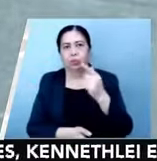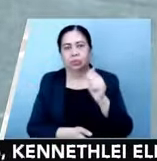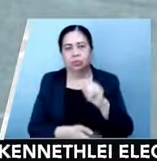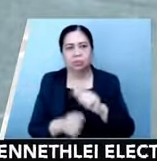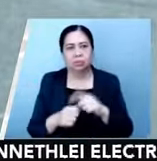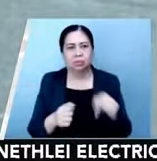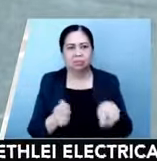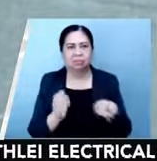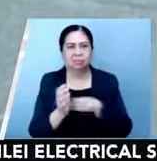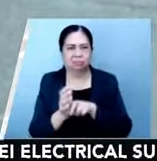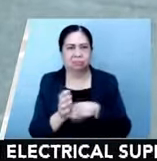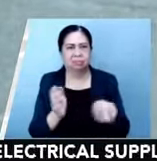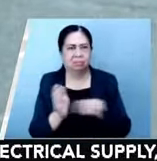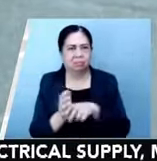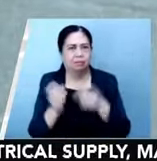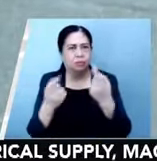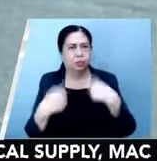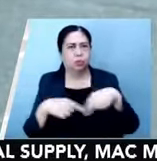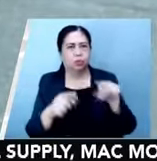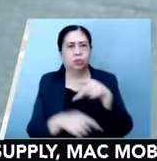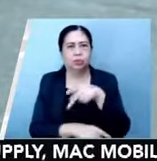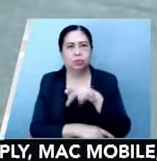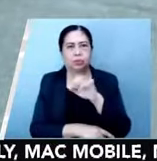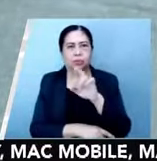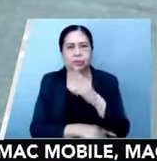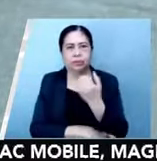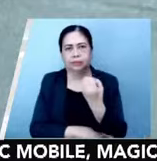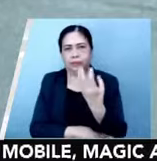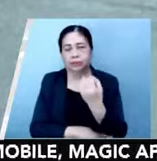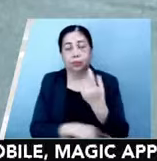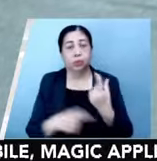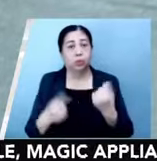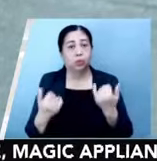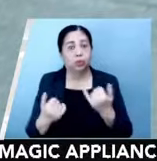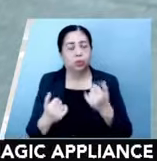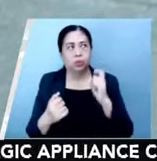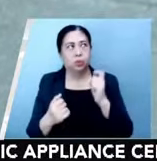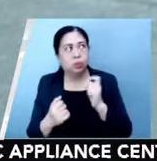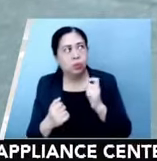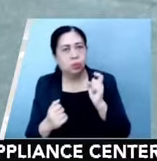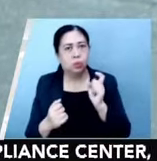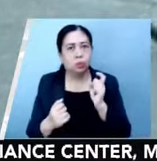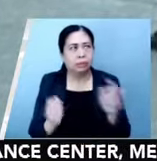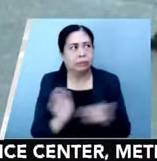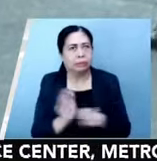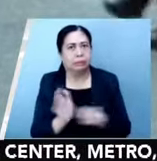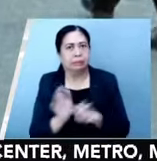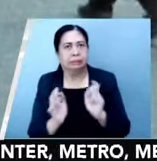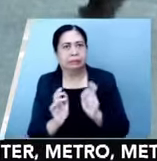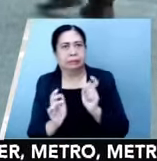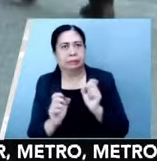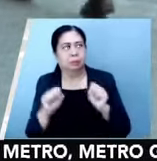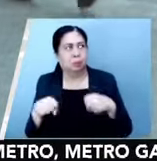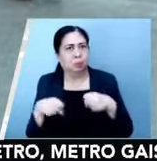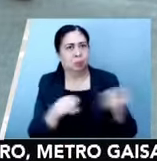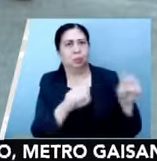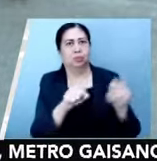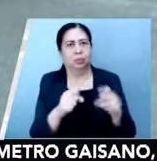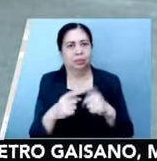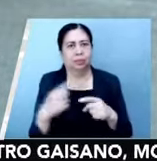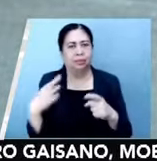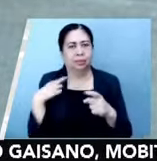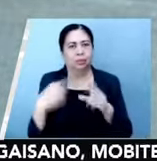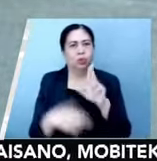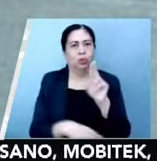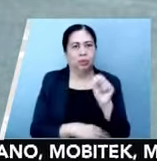na papunta dun sa Pier 15. Ang ginagawa na lang nila ngayon ay mabilis na lang nagsasakay ng pasahero at mabilis na lang din kakanan sa UN Avenue